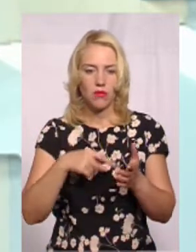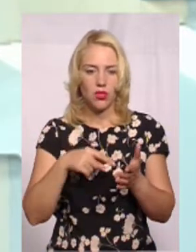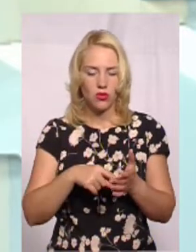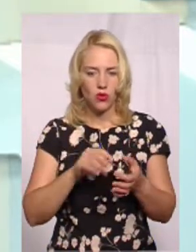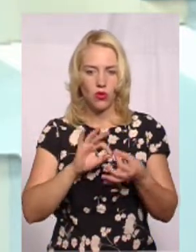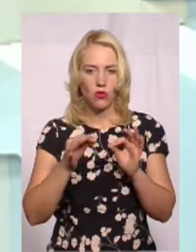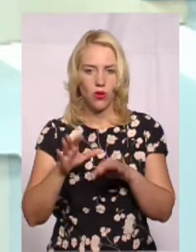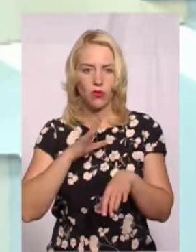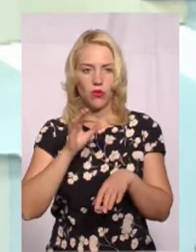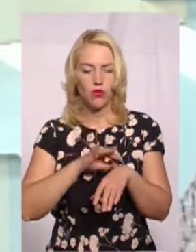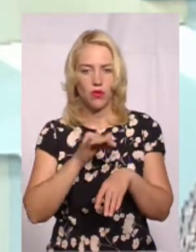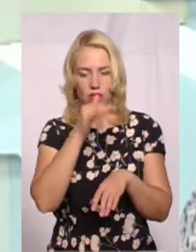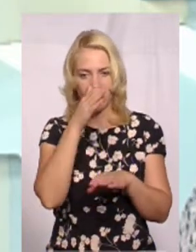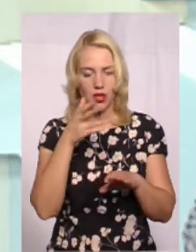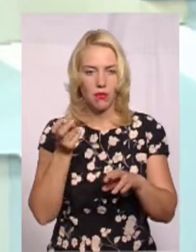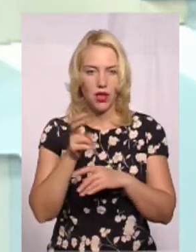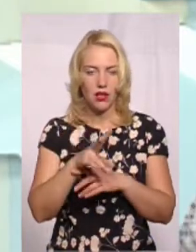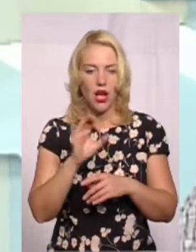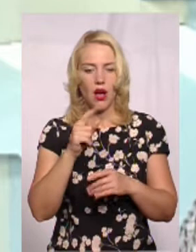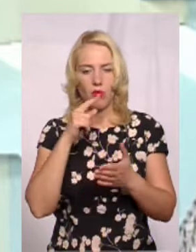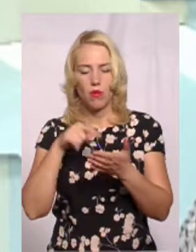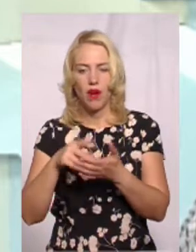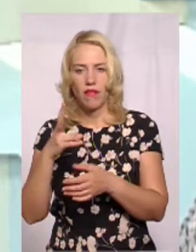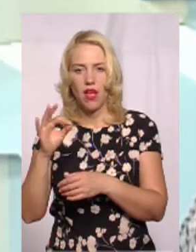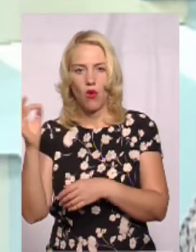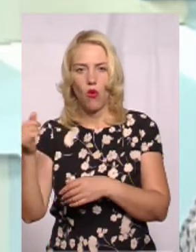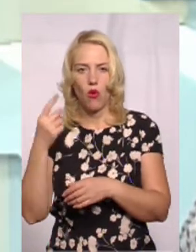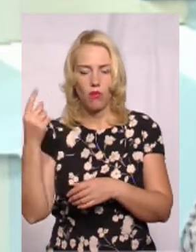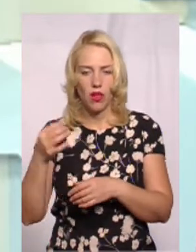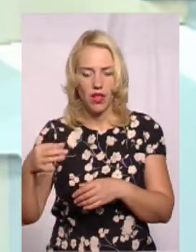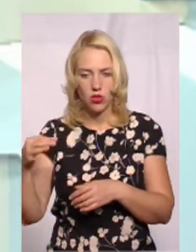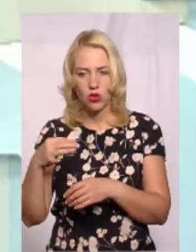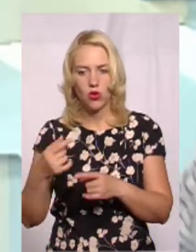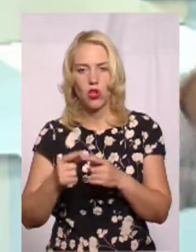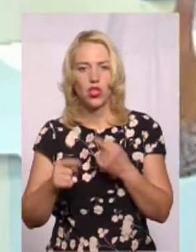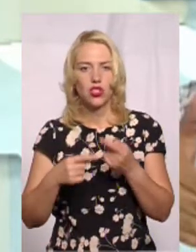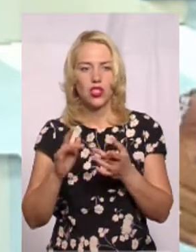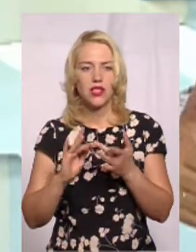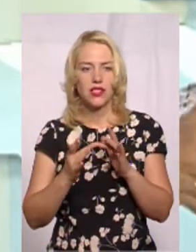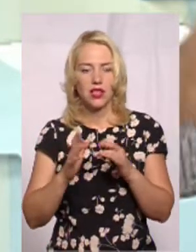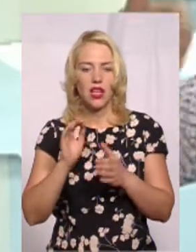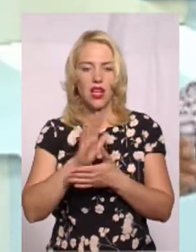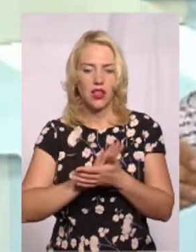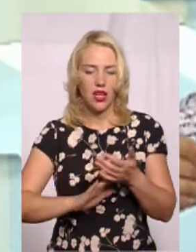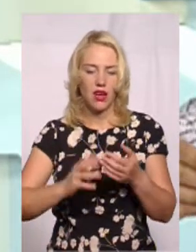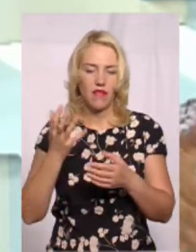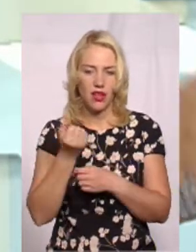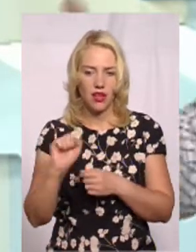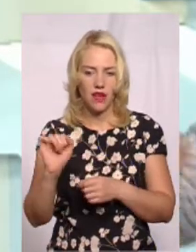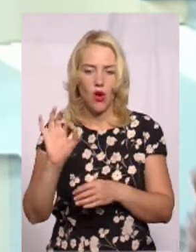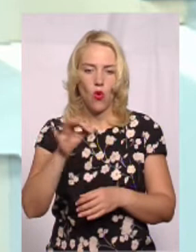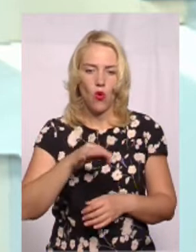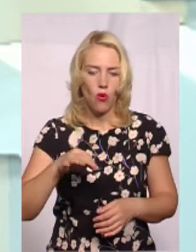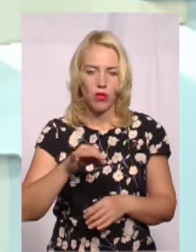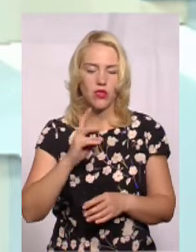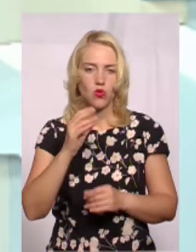зміг прийти. Тобто, але він потрапив на обласну через інтернет-олімпіаду як переможець. Тобто, а далі виграв і обласну, став призером всеукраїнською,